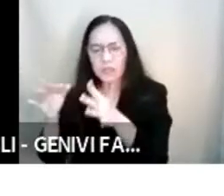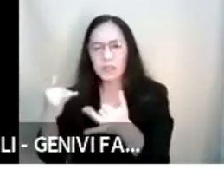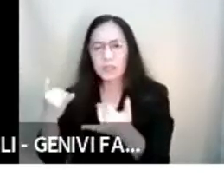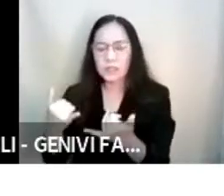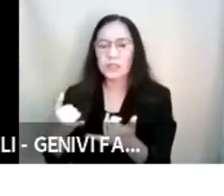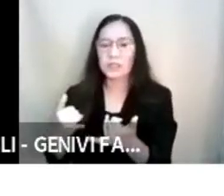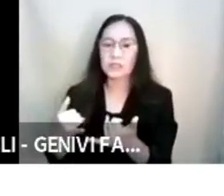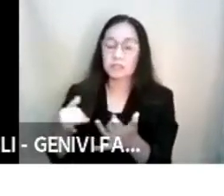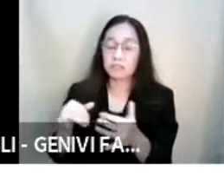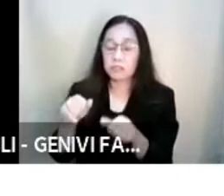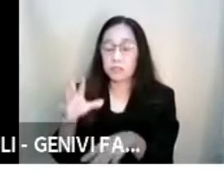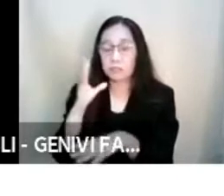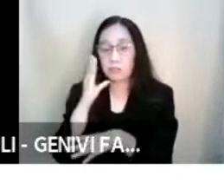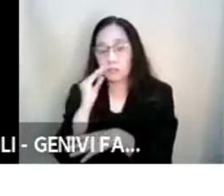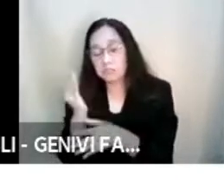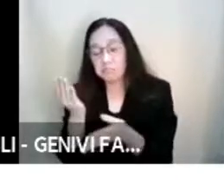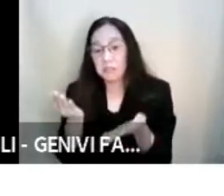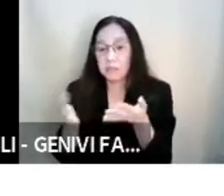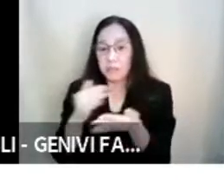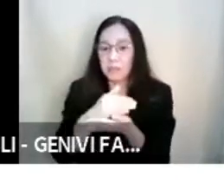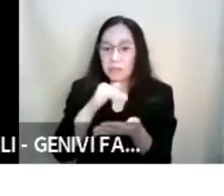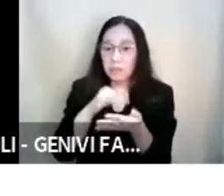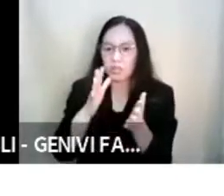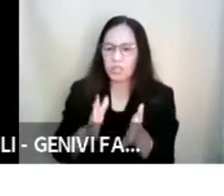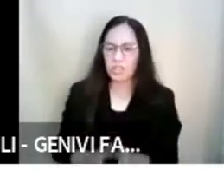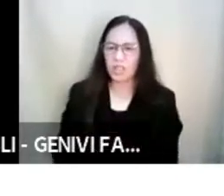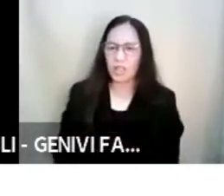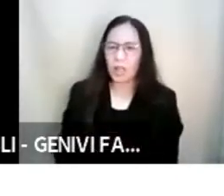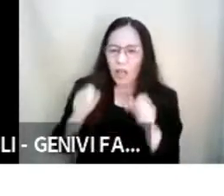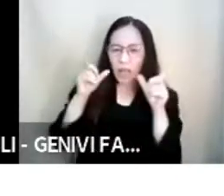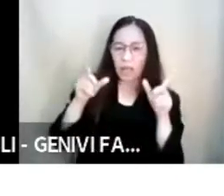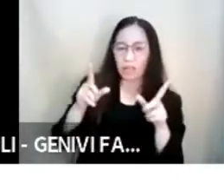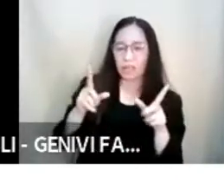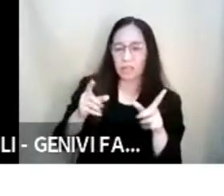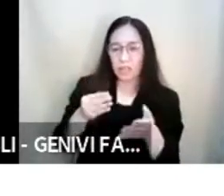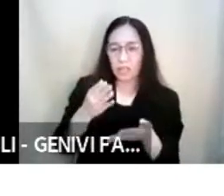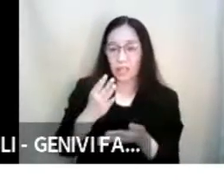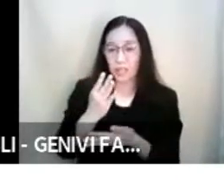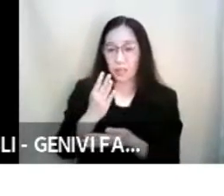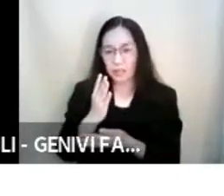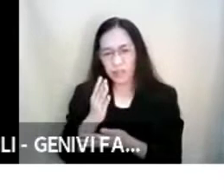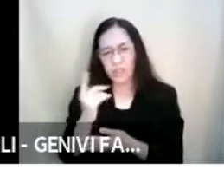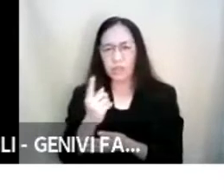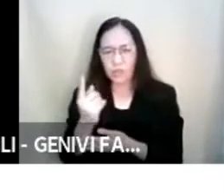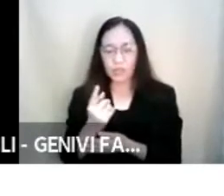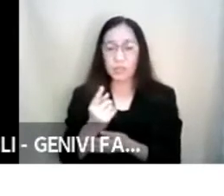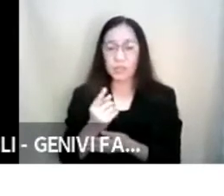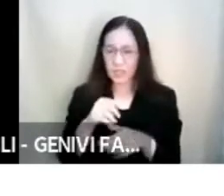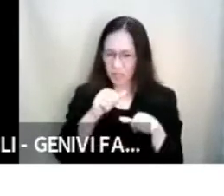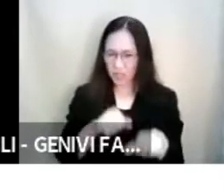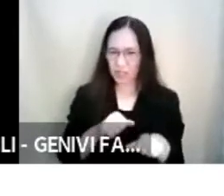encounter, for example, some students will be surprised, ito lang pala yung pera ko, ito lang pala yung kaya kong bilhin. And merong magkakaroon